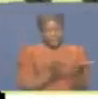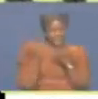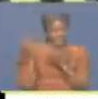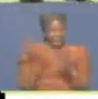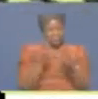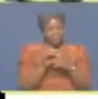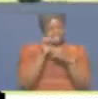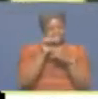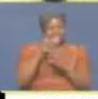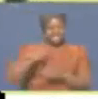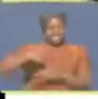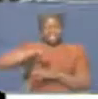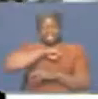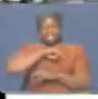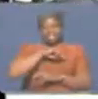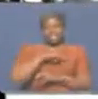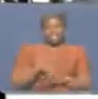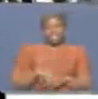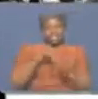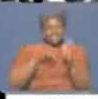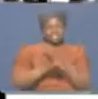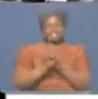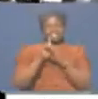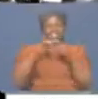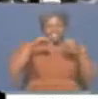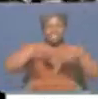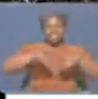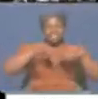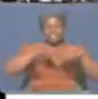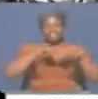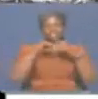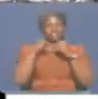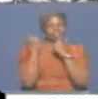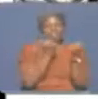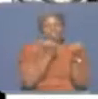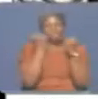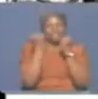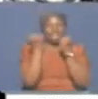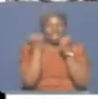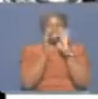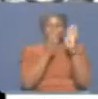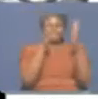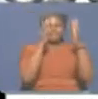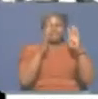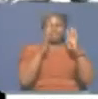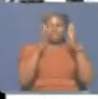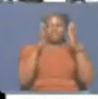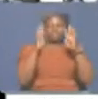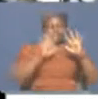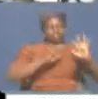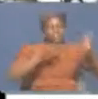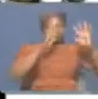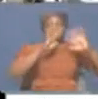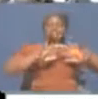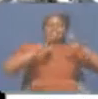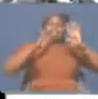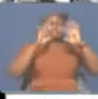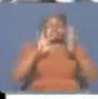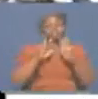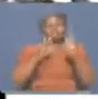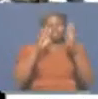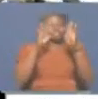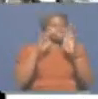utuongoze kwa sherehe za mashujaa. Makofi,